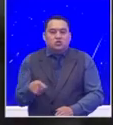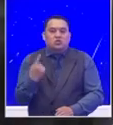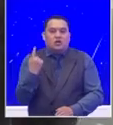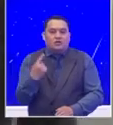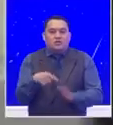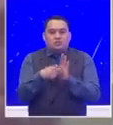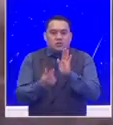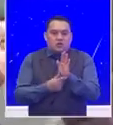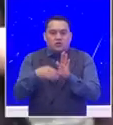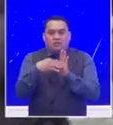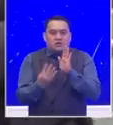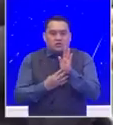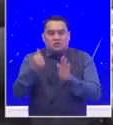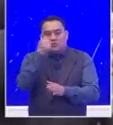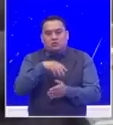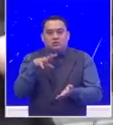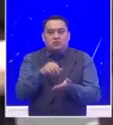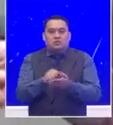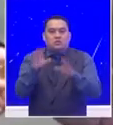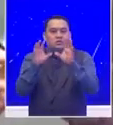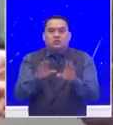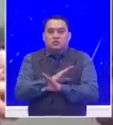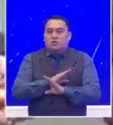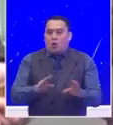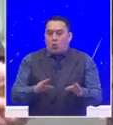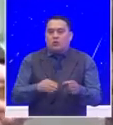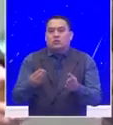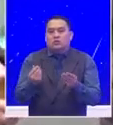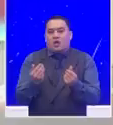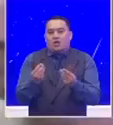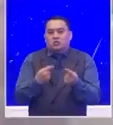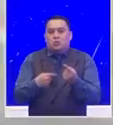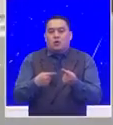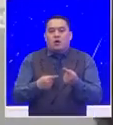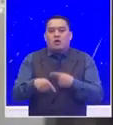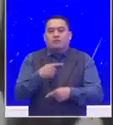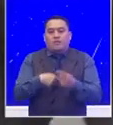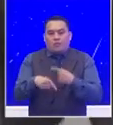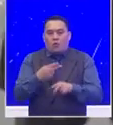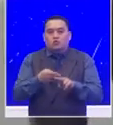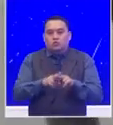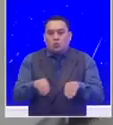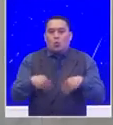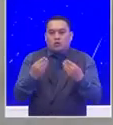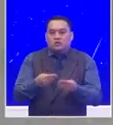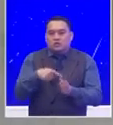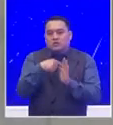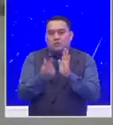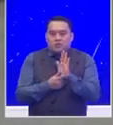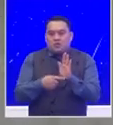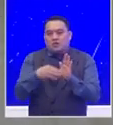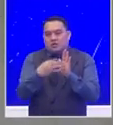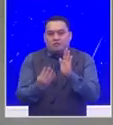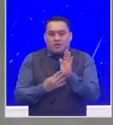Тараза с 2017 по 2019 годы занимался незаконным обналичиванием денежных средств, передает закон КИЗ.